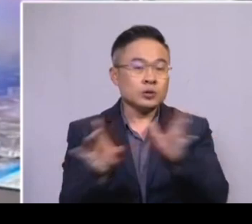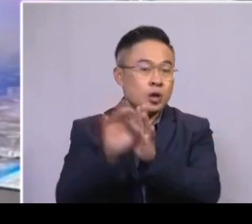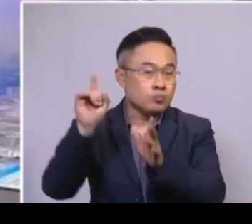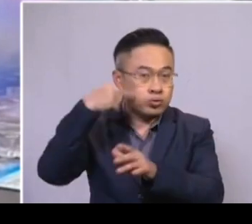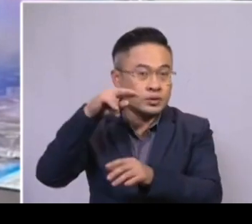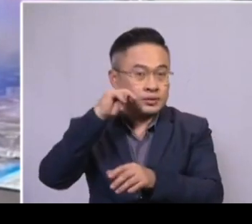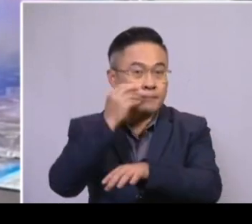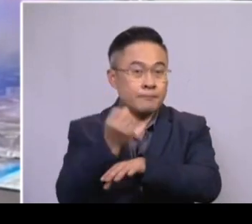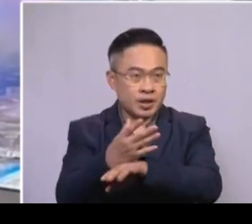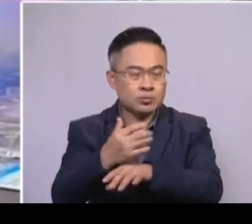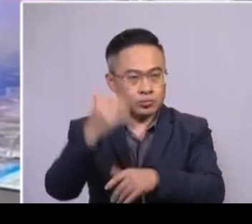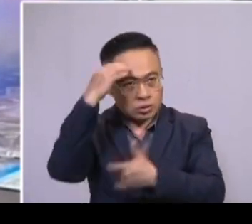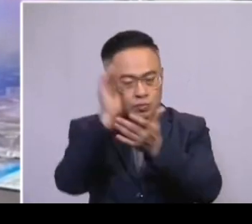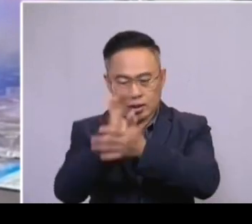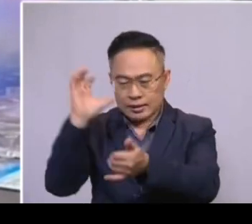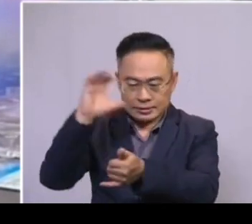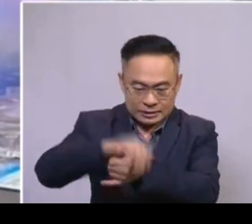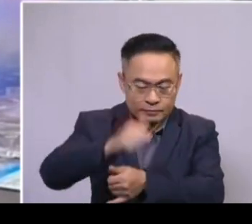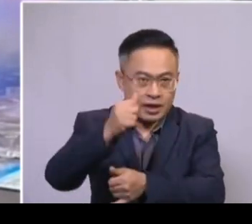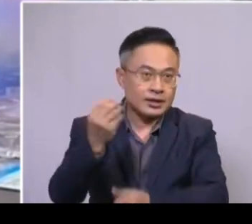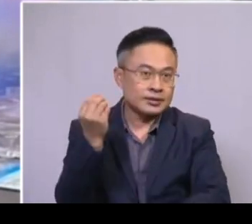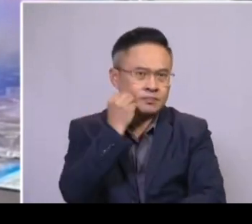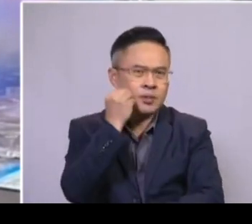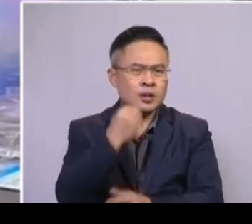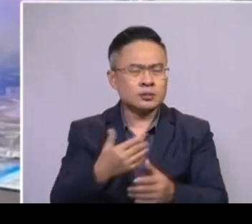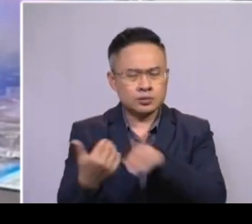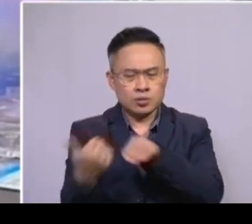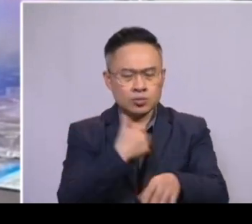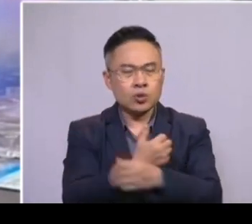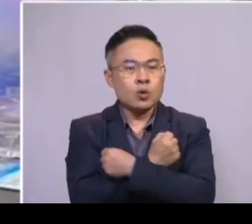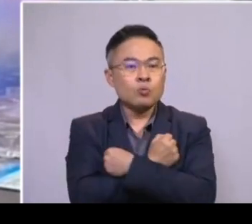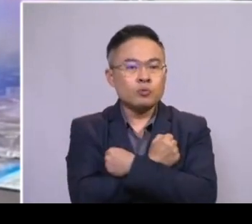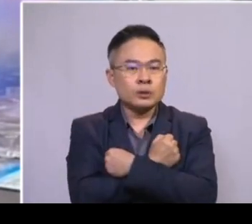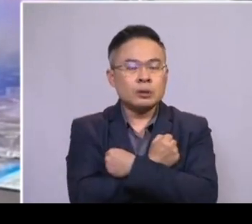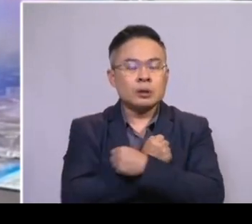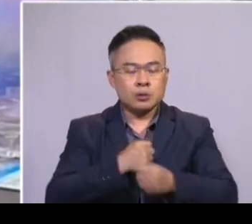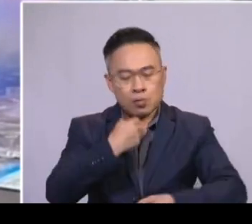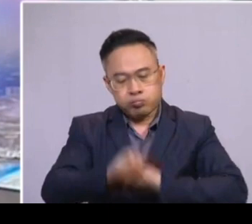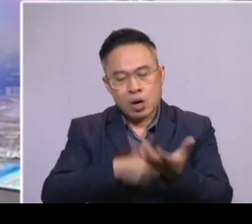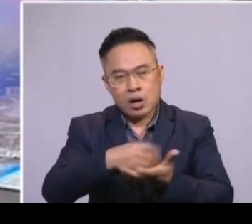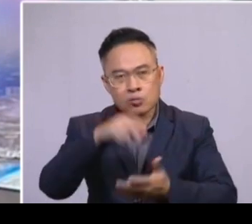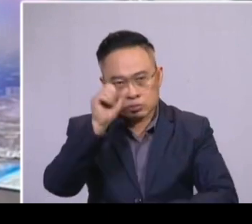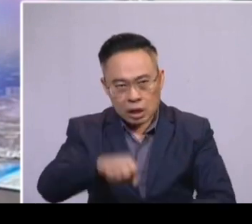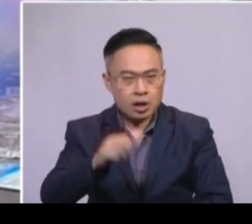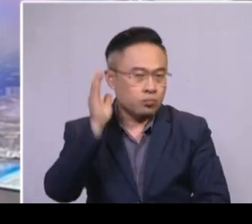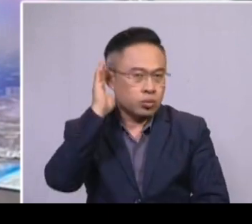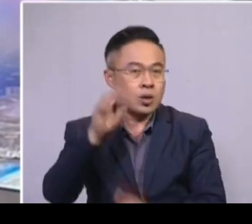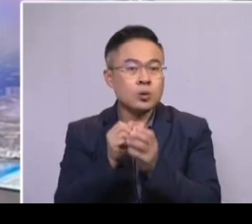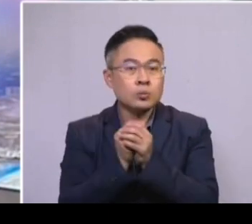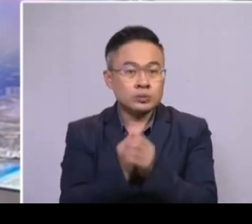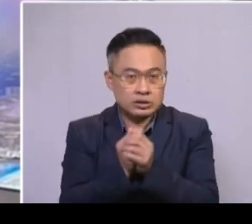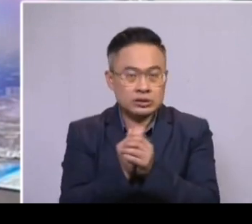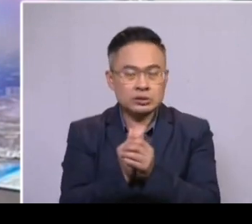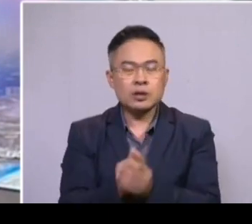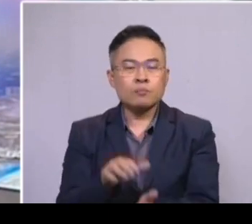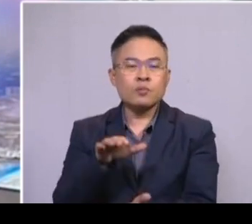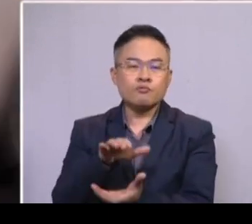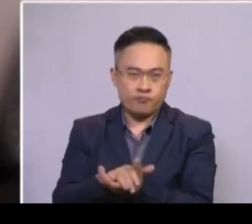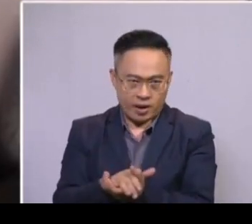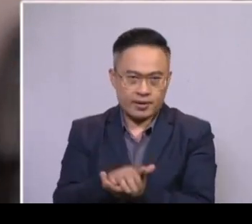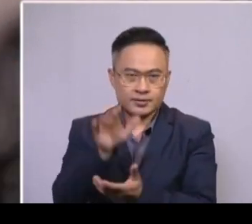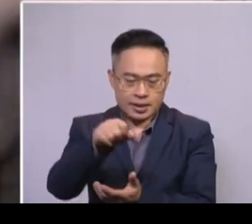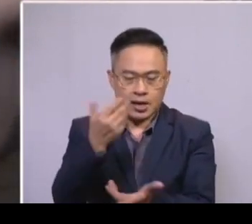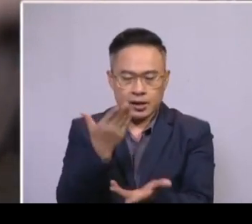รับว่าเป็นบุคคลตามหมายจับแล้วก็ยอมรับด้วยว่าแฟนชาวจีนที่ถูกอุ้มรีบเนี่ยให้เงินเธอใช้เดือนละ